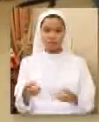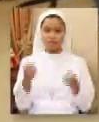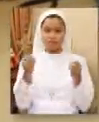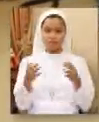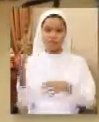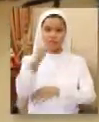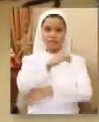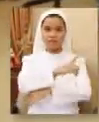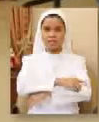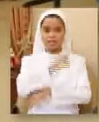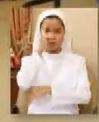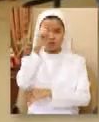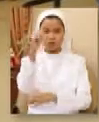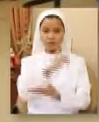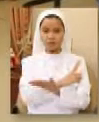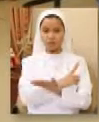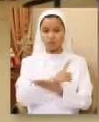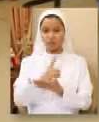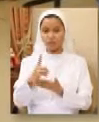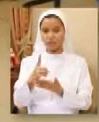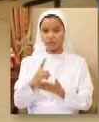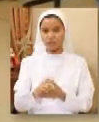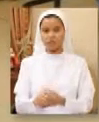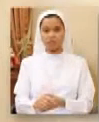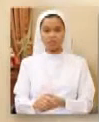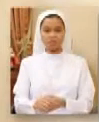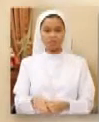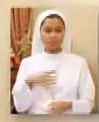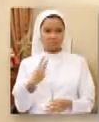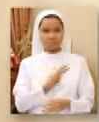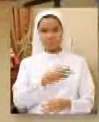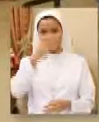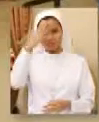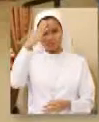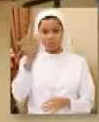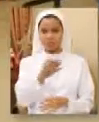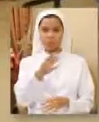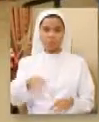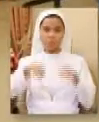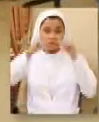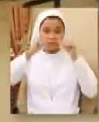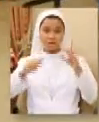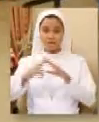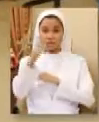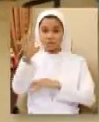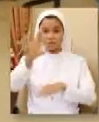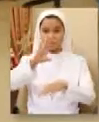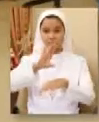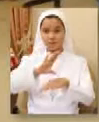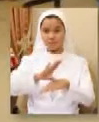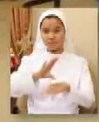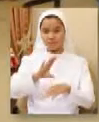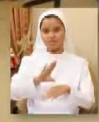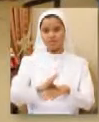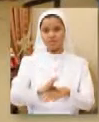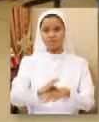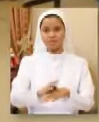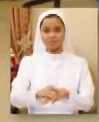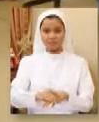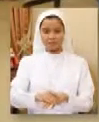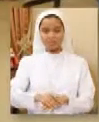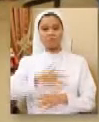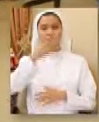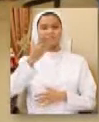several days of the week. So ano po, ang balita namin, nag-bless kayo ng dalawang simbahan.